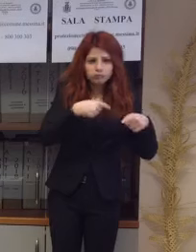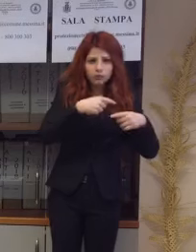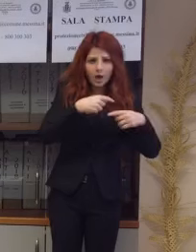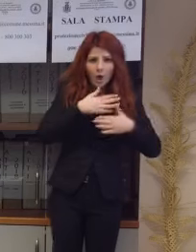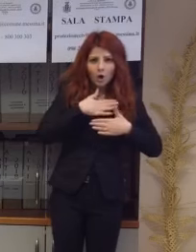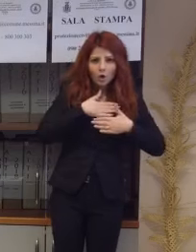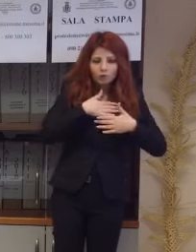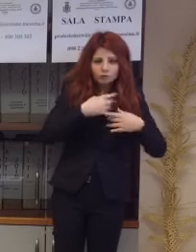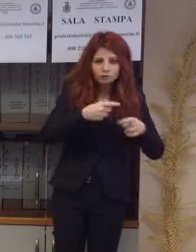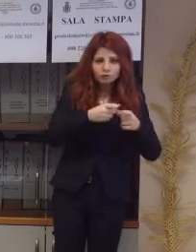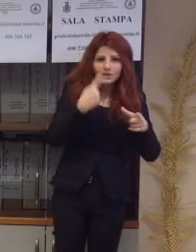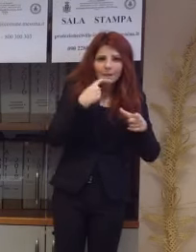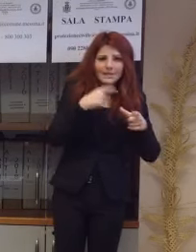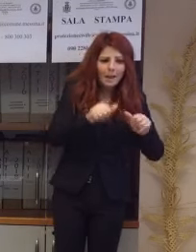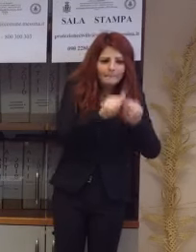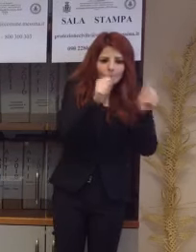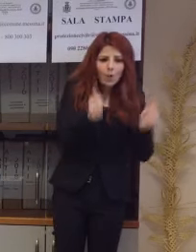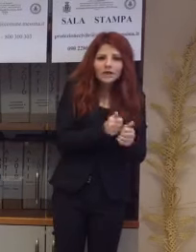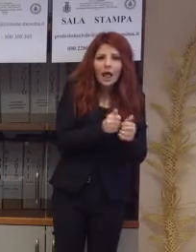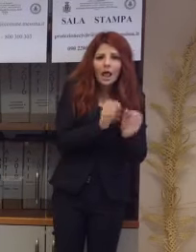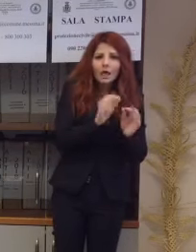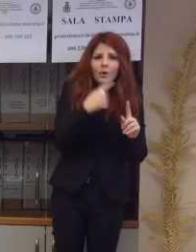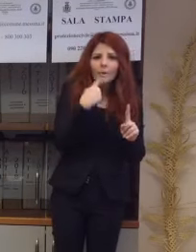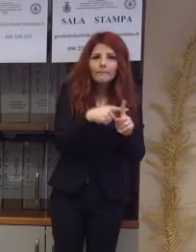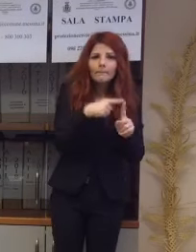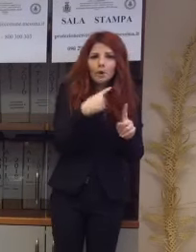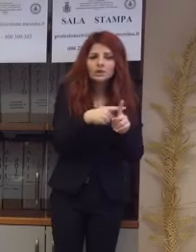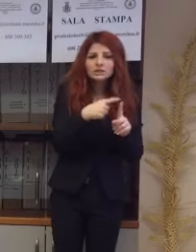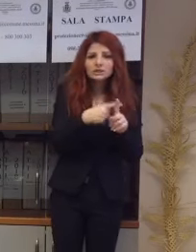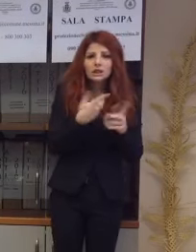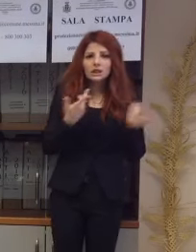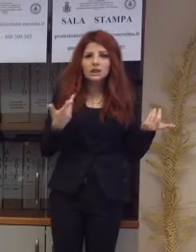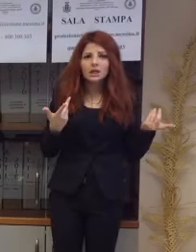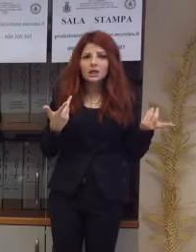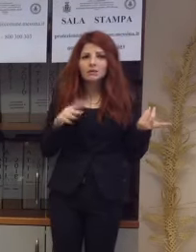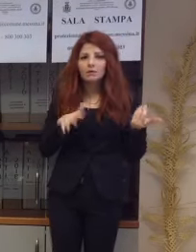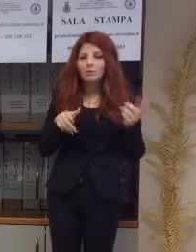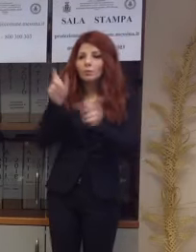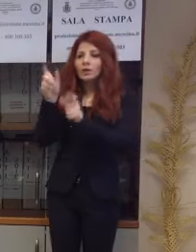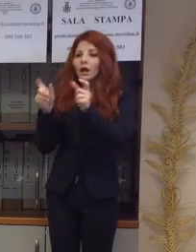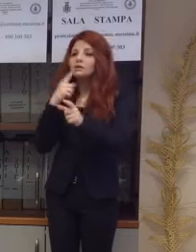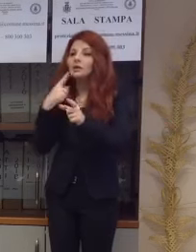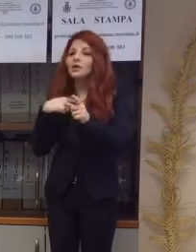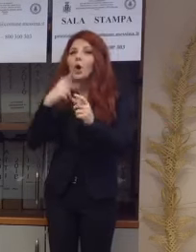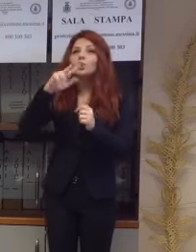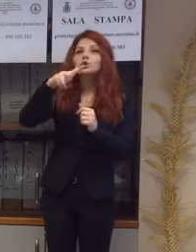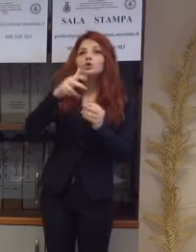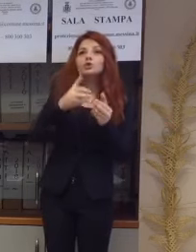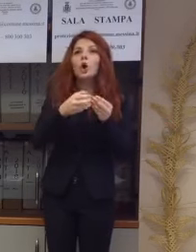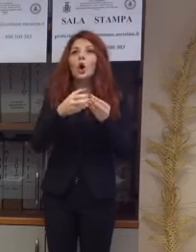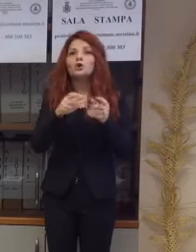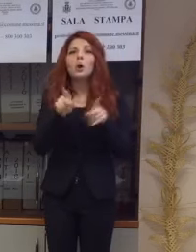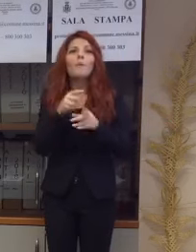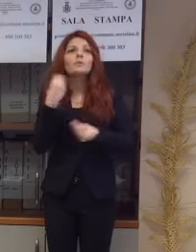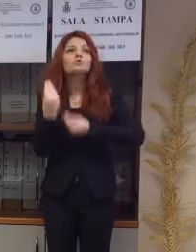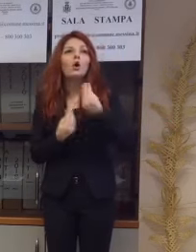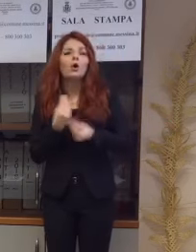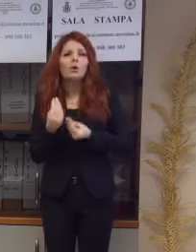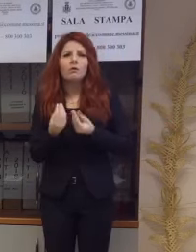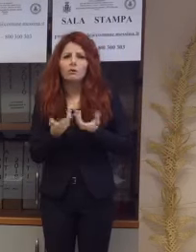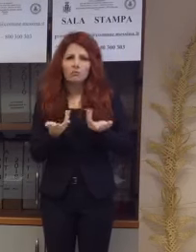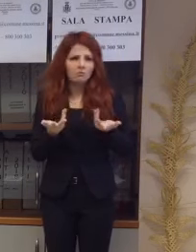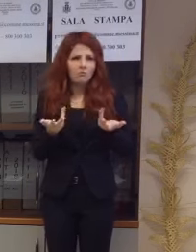quando lo stesso cretino mi accusava che giocavo con i droni, ora il modello droni, guarda caso, lo stanno usando in tutti i